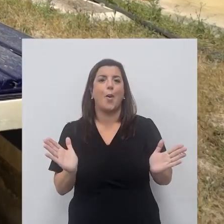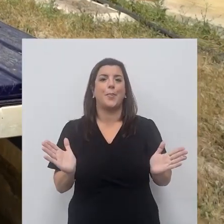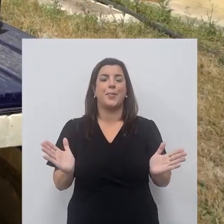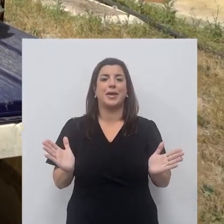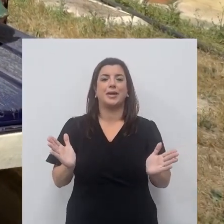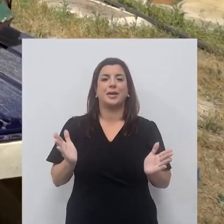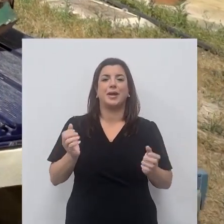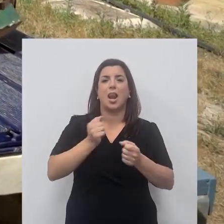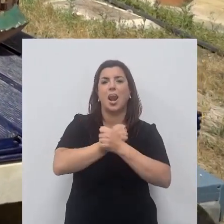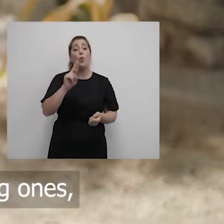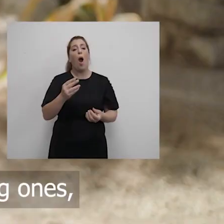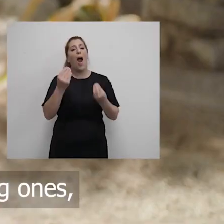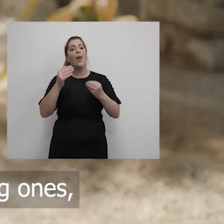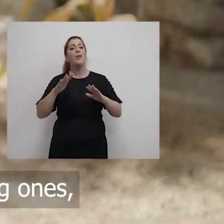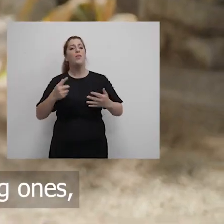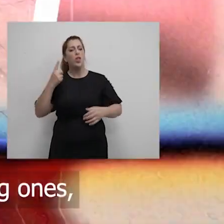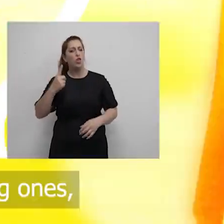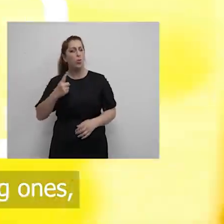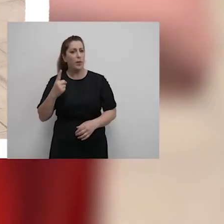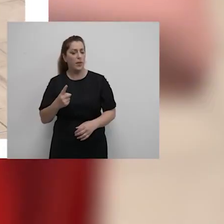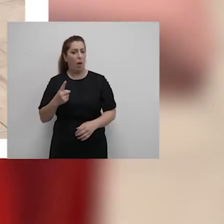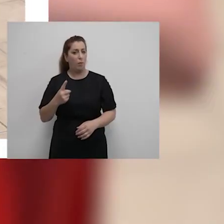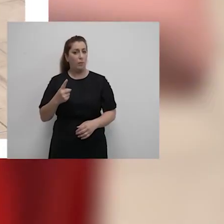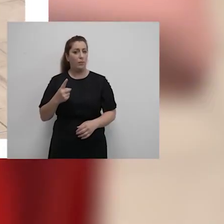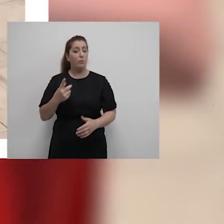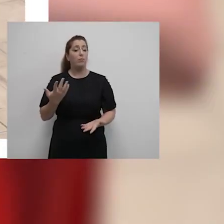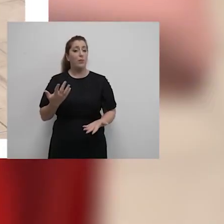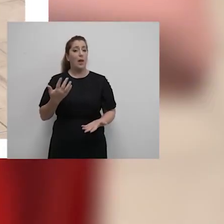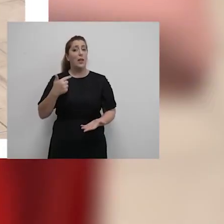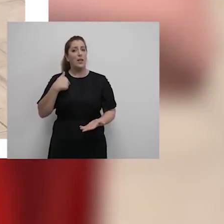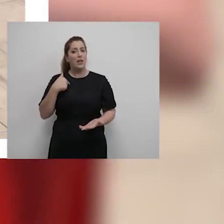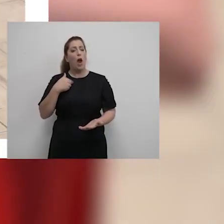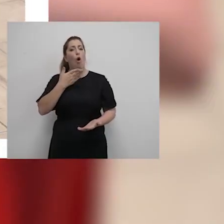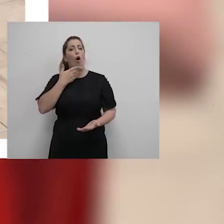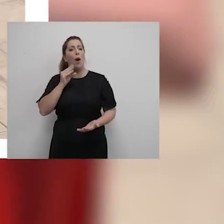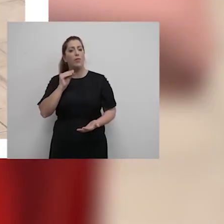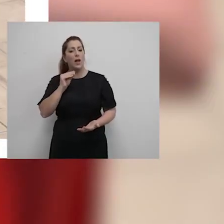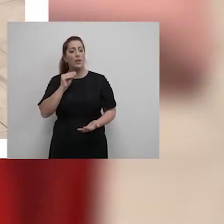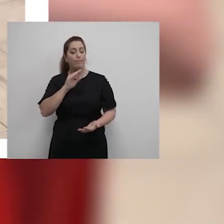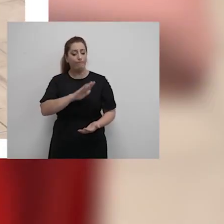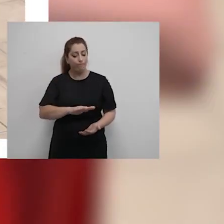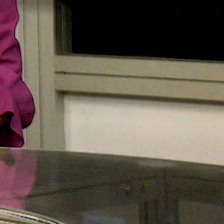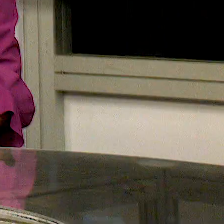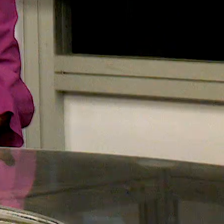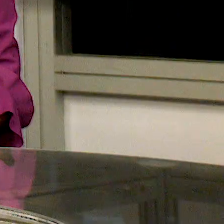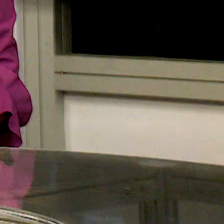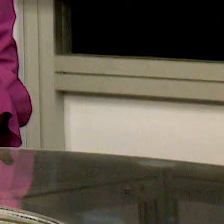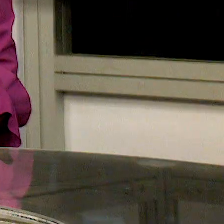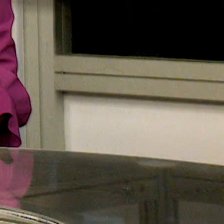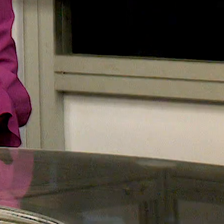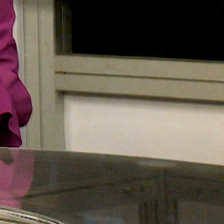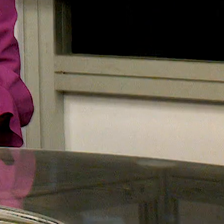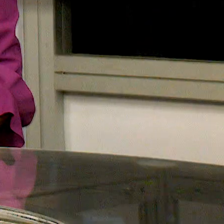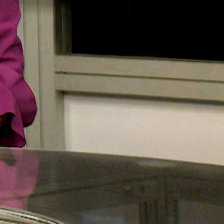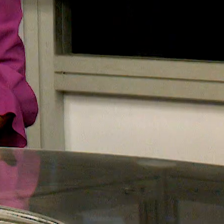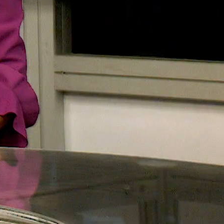Għaliex inizjattivi bħal dawn jistgħu jkunu utli kemm għall-persuni b'diżabilità intellettwali kif ukoll għall-pubbliku in ġenerali?